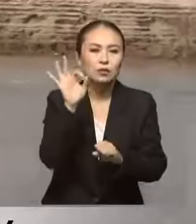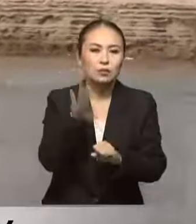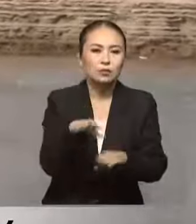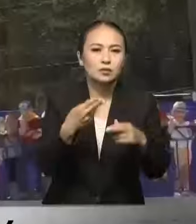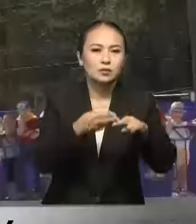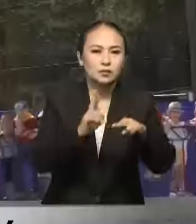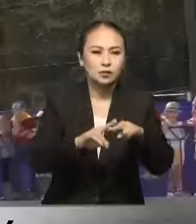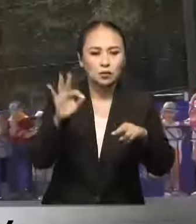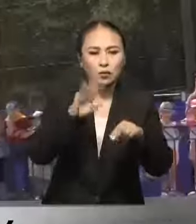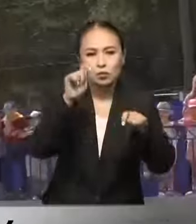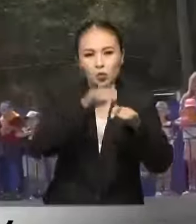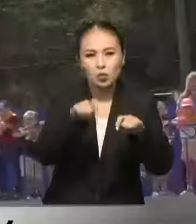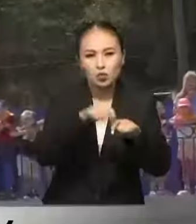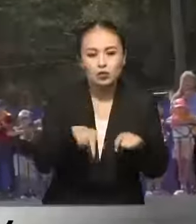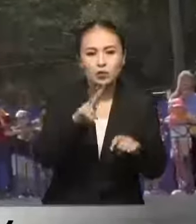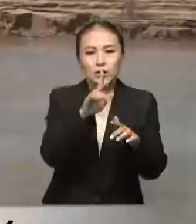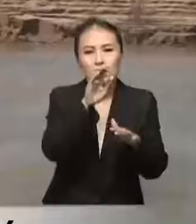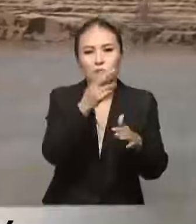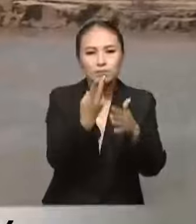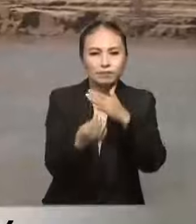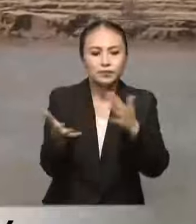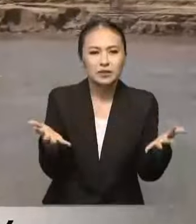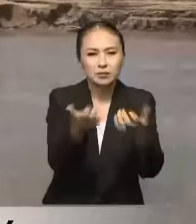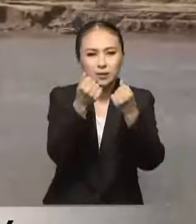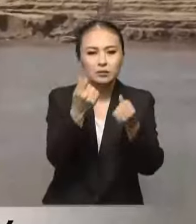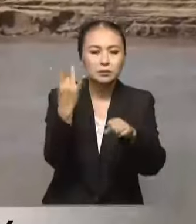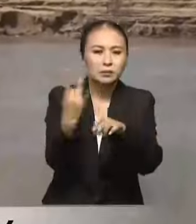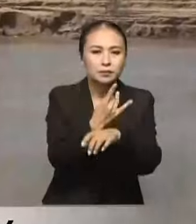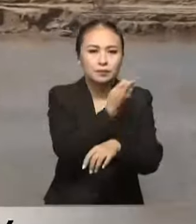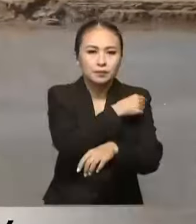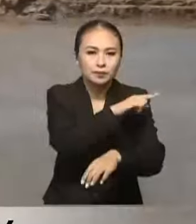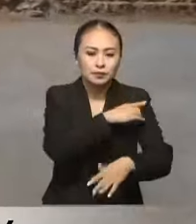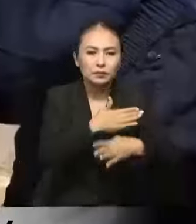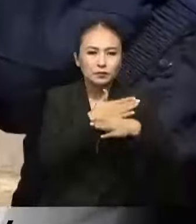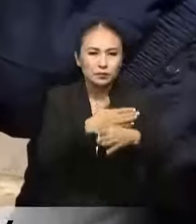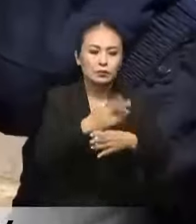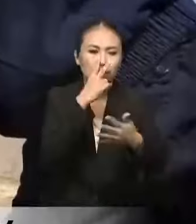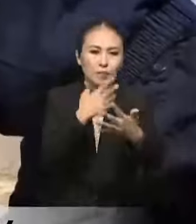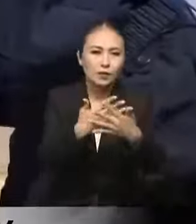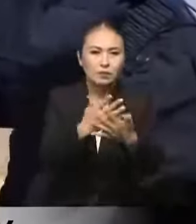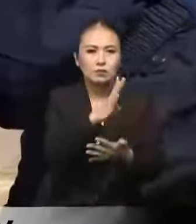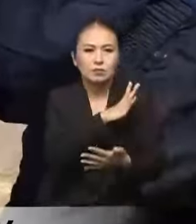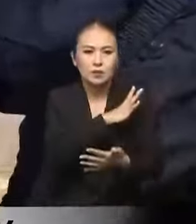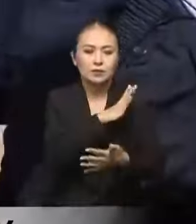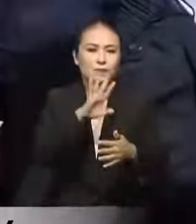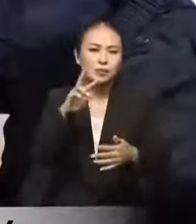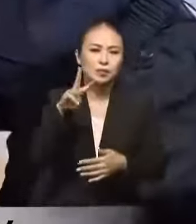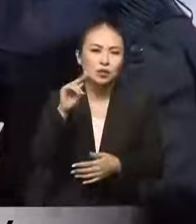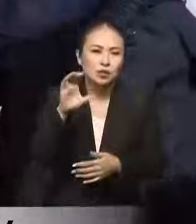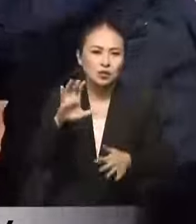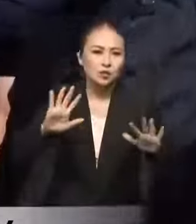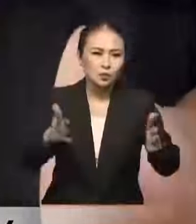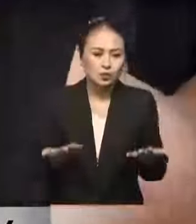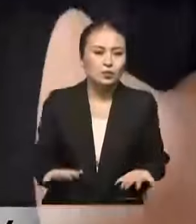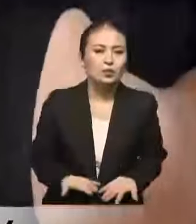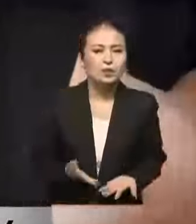құтқарушылар су айдындарында рейд жүргізіп, суға батып бара жатқандарды құтқару, сондай-ақ алғашқы медициналық көмек көрсету тәсілдерін көрсетті. Өңірдегі төтенше жағдайға байланысты